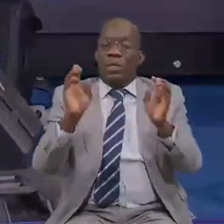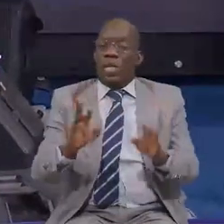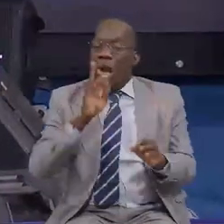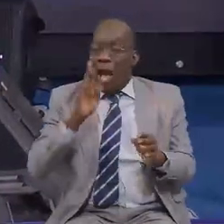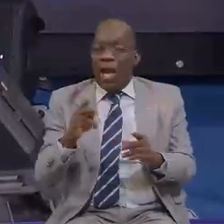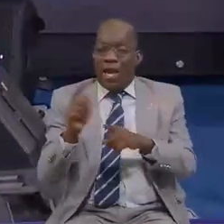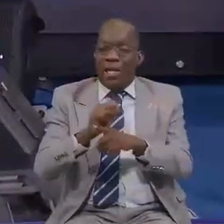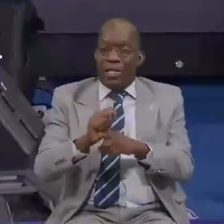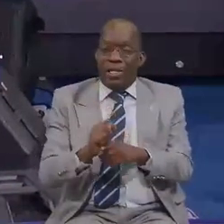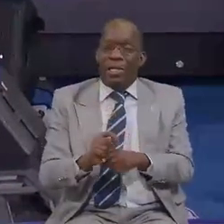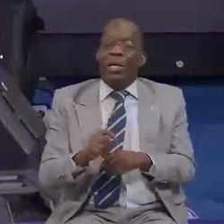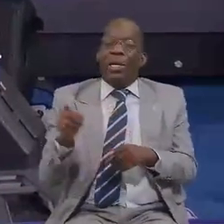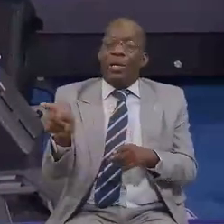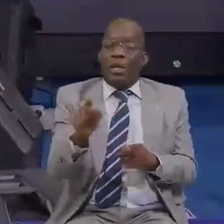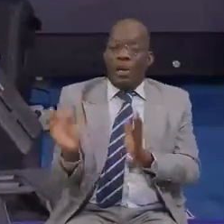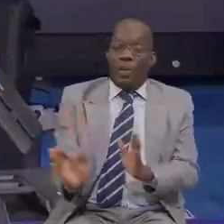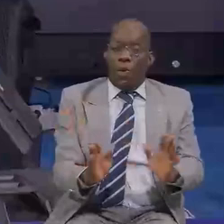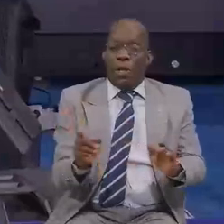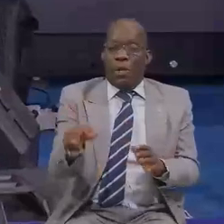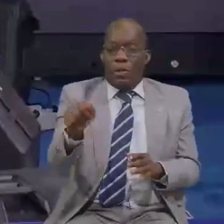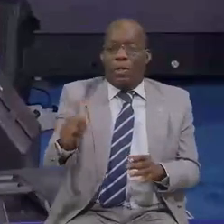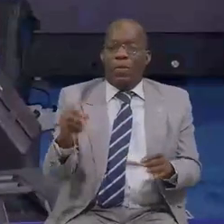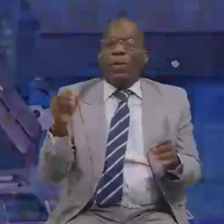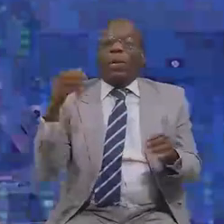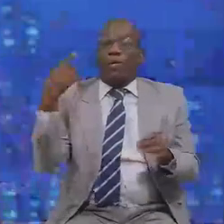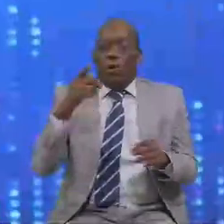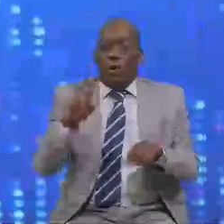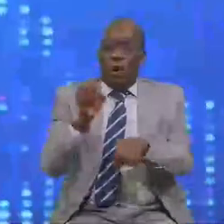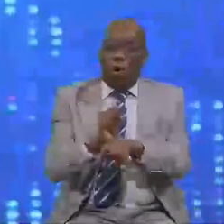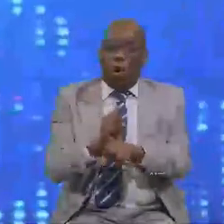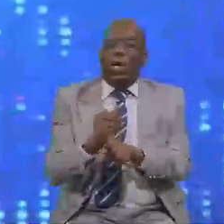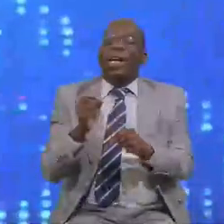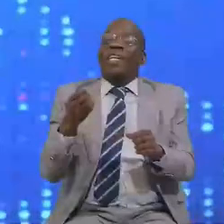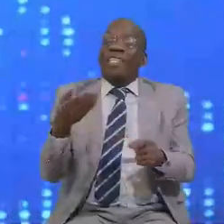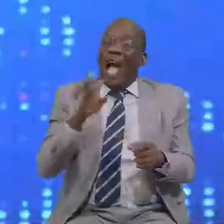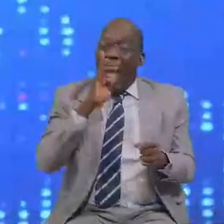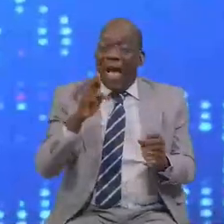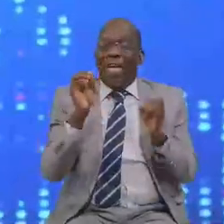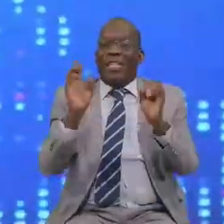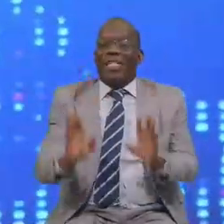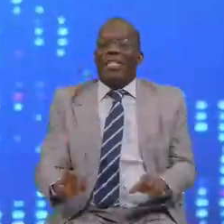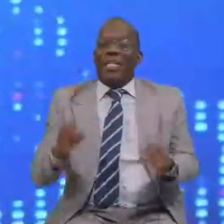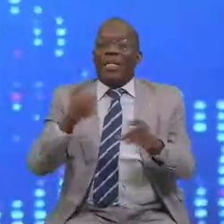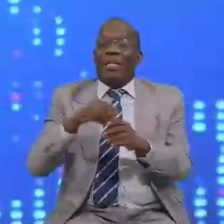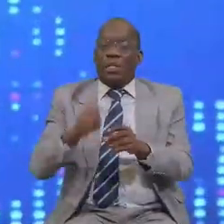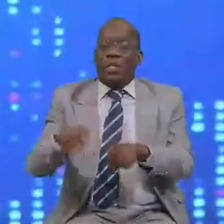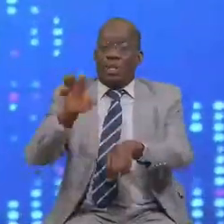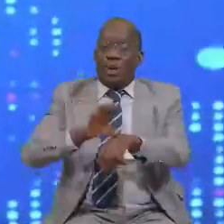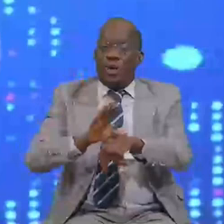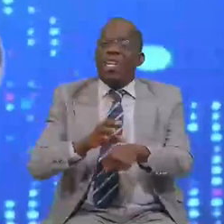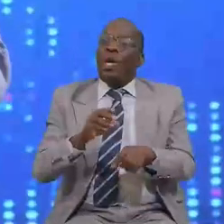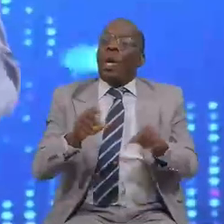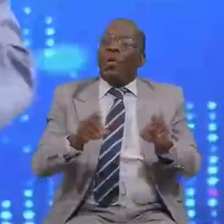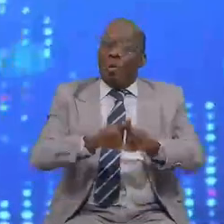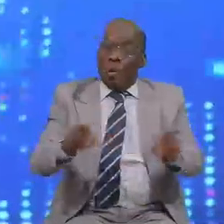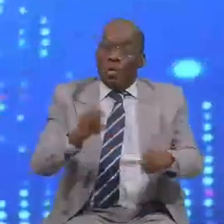très bien. Il y a maintenant des enseignants dans l'église. Et les enseignants de l'église, à plusieurs reprises, ils ne sont pas aussi préparés que les enseignants du